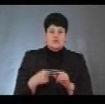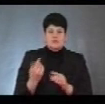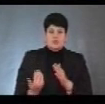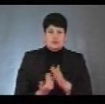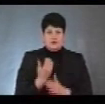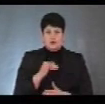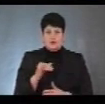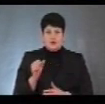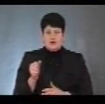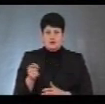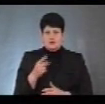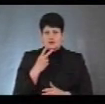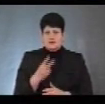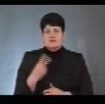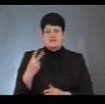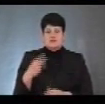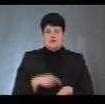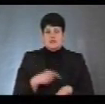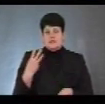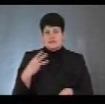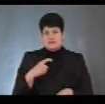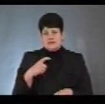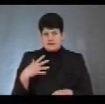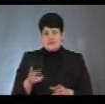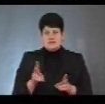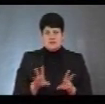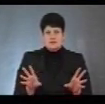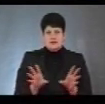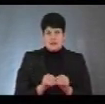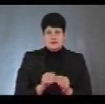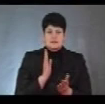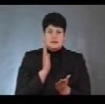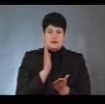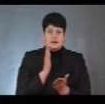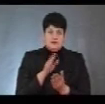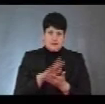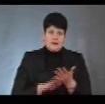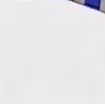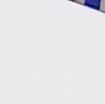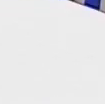UA Тернопіль дивіться о 20:30. І залишайтеся з нами далі в прямому ефірі «Тема дня».